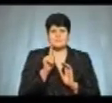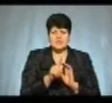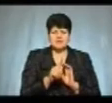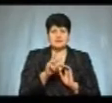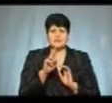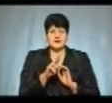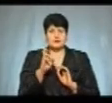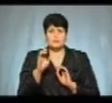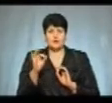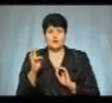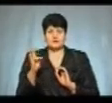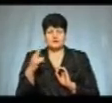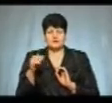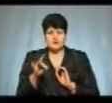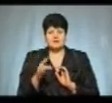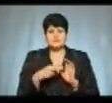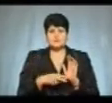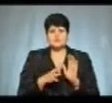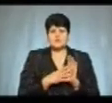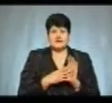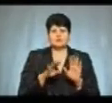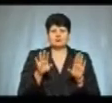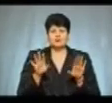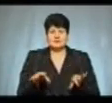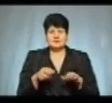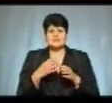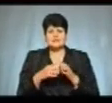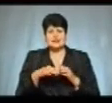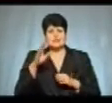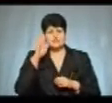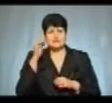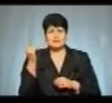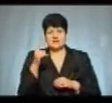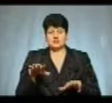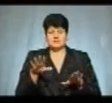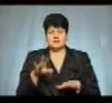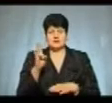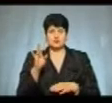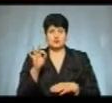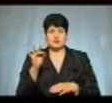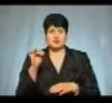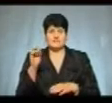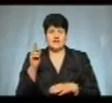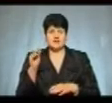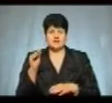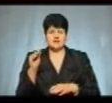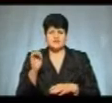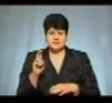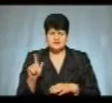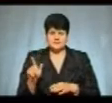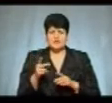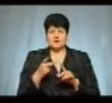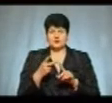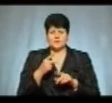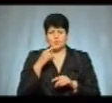на 79-му місці. У загальному рейтингу серед чоловіків на першому місці норвежець Йоханне Стінгнесбьо, на другому –